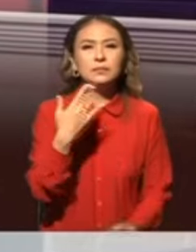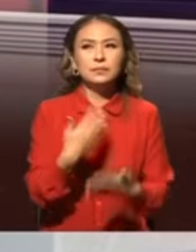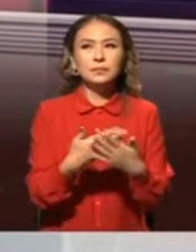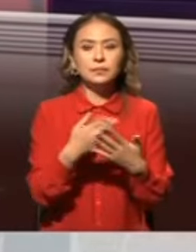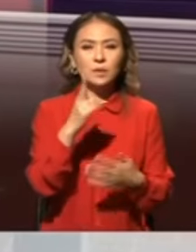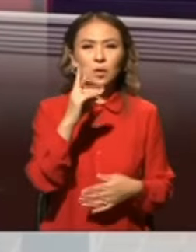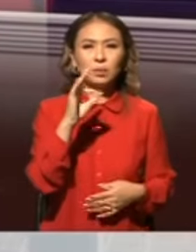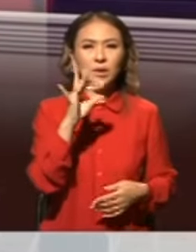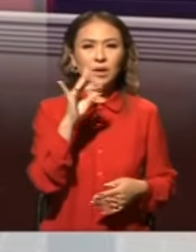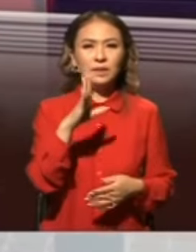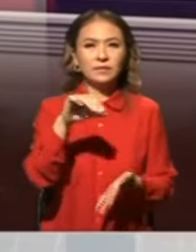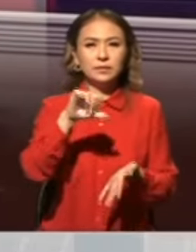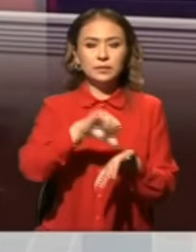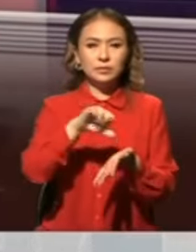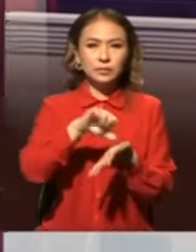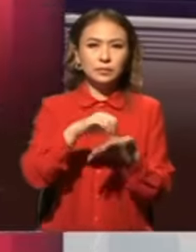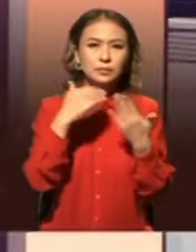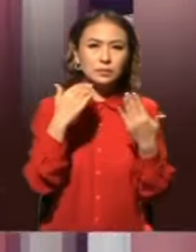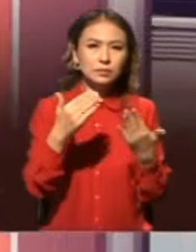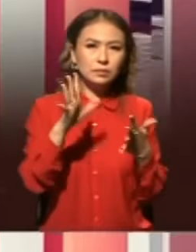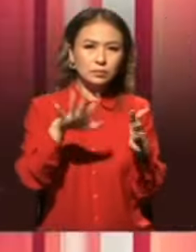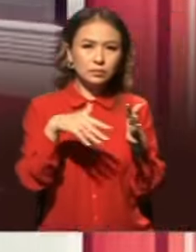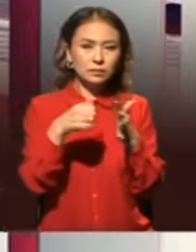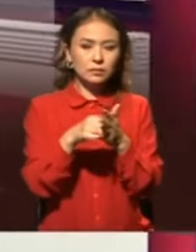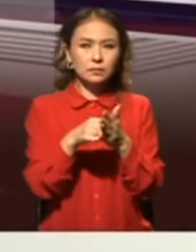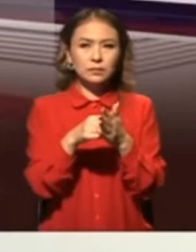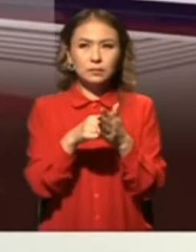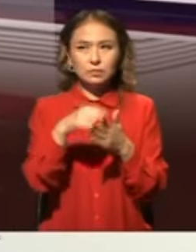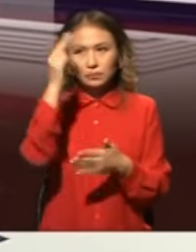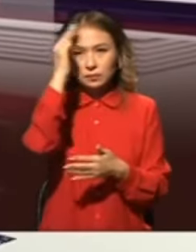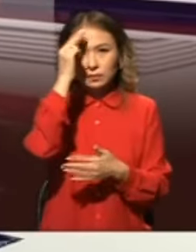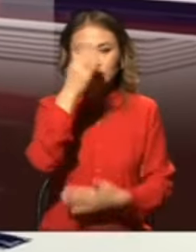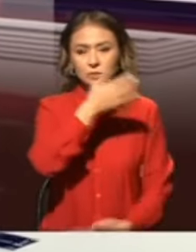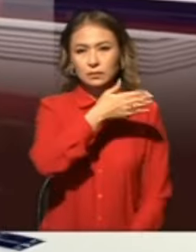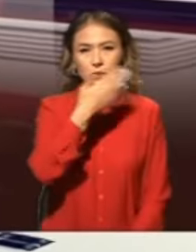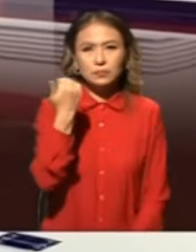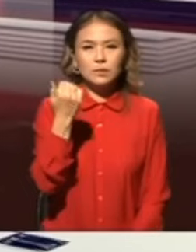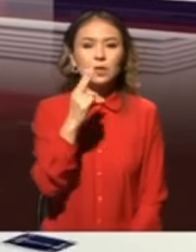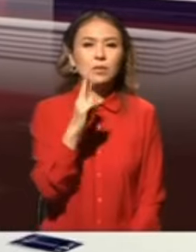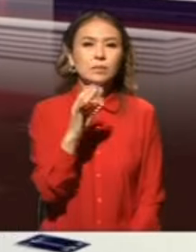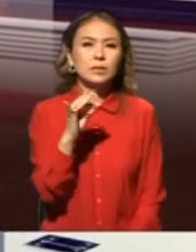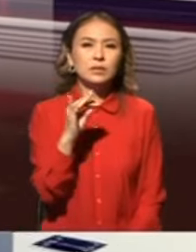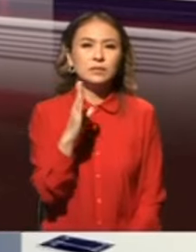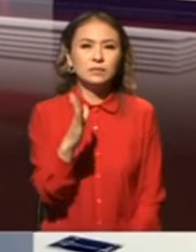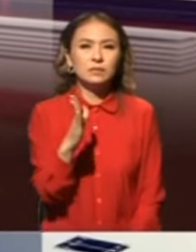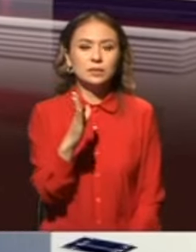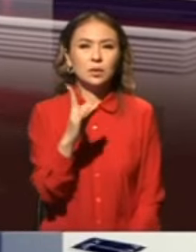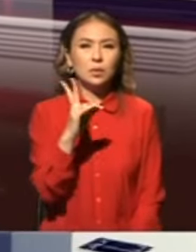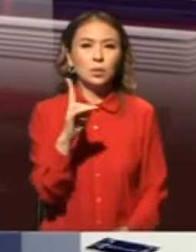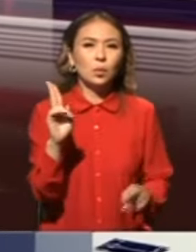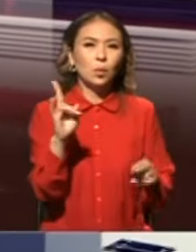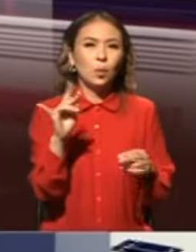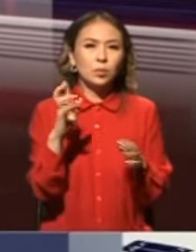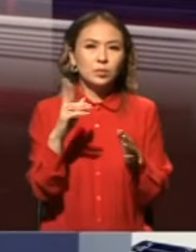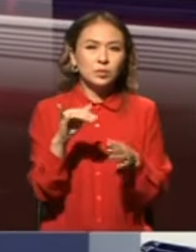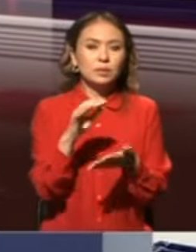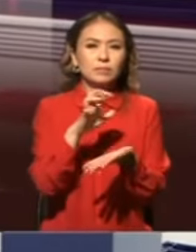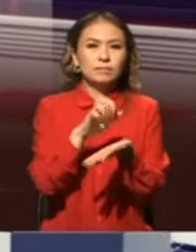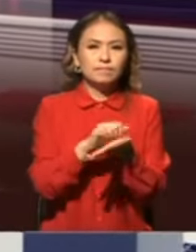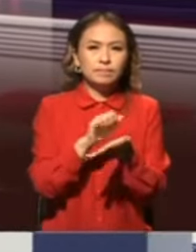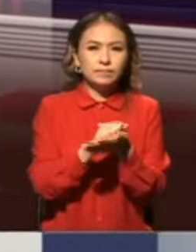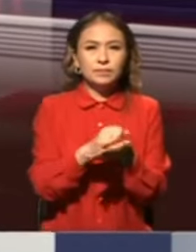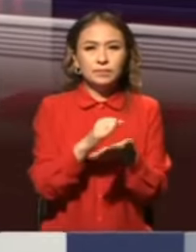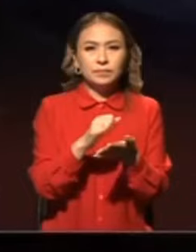осы кооперативтің мүшесі. Олар осы уақытқа дейін білімнің жоқтығынан осы кооператив құлпынай өсірумен айналысып жүргенмен